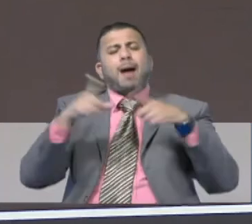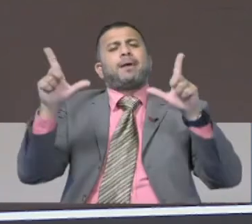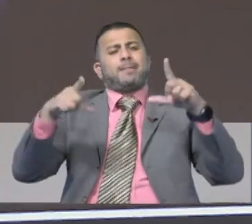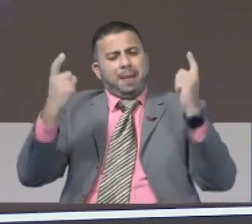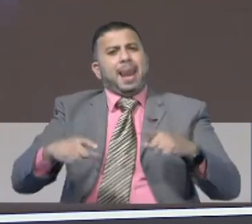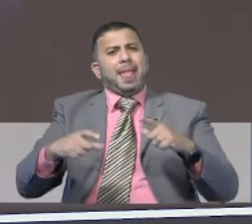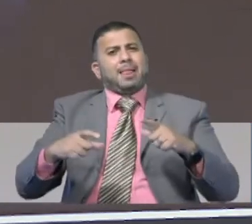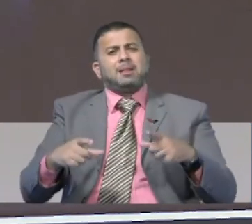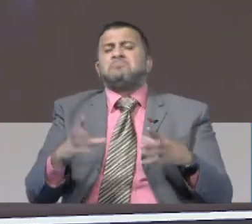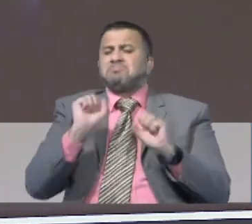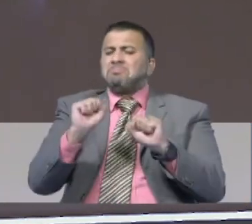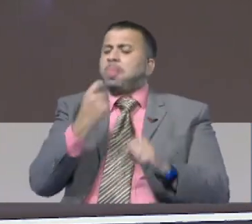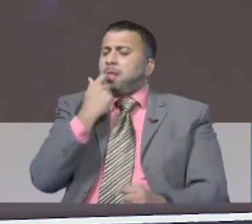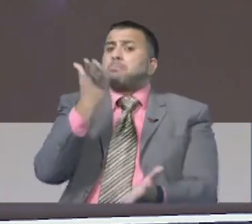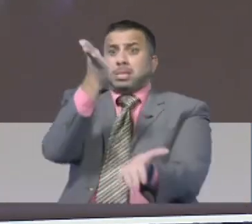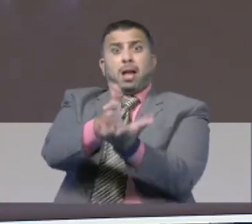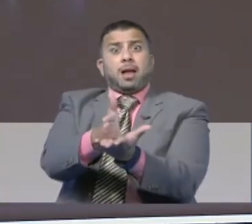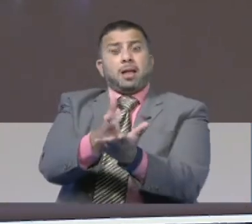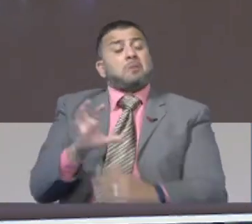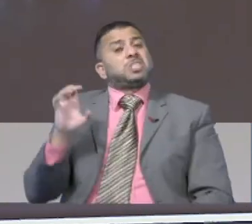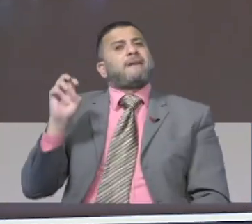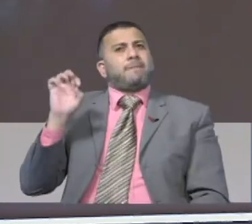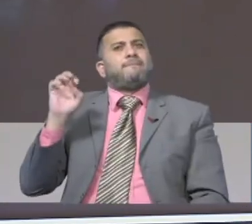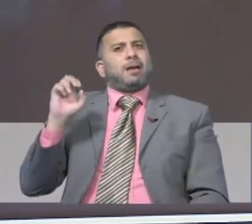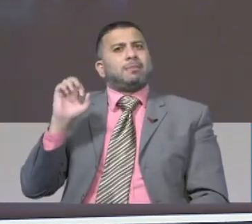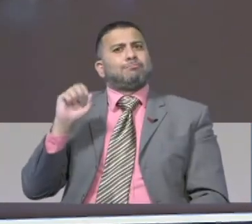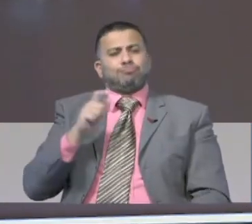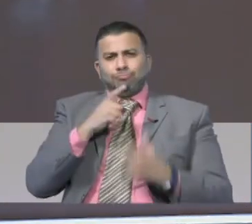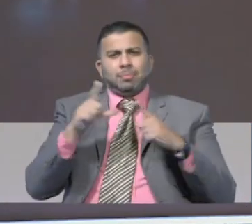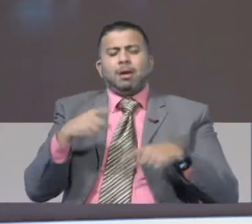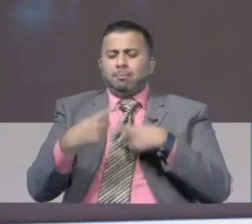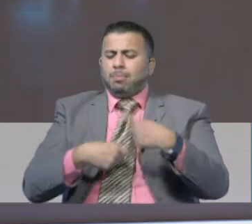المحلي، ملتزمة بالمصداقية والشفافية،